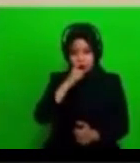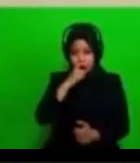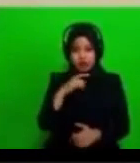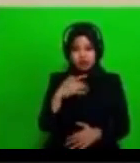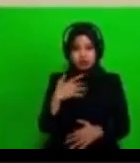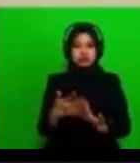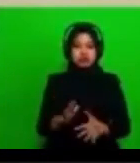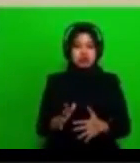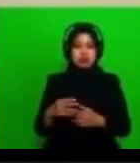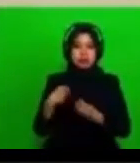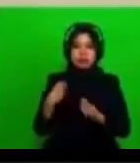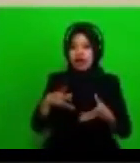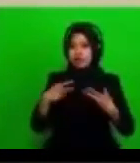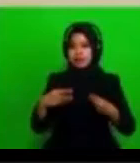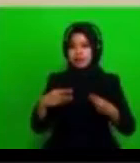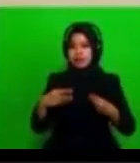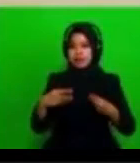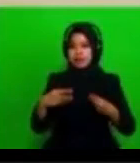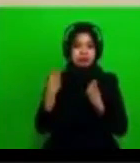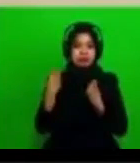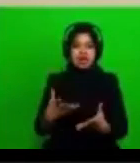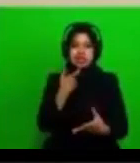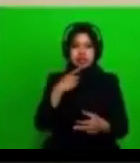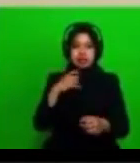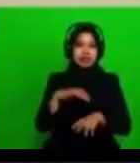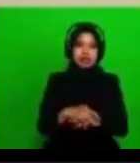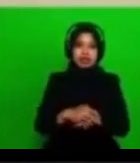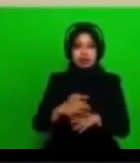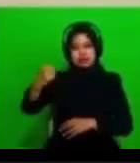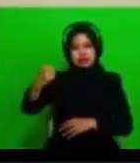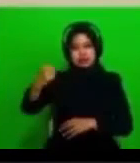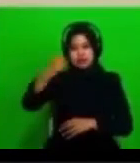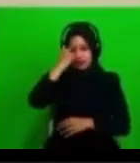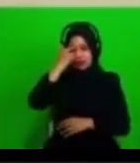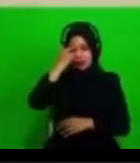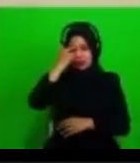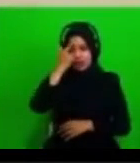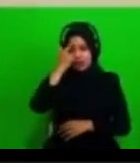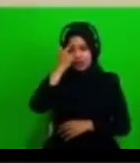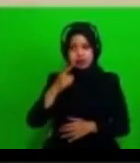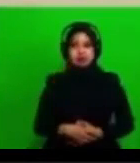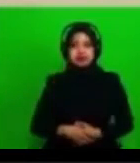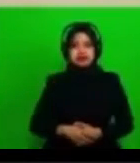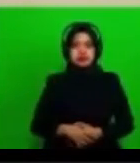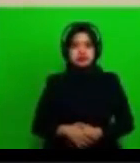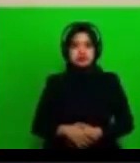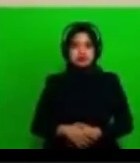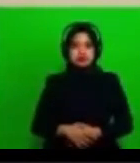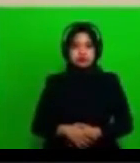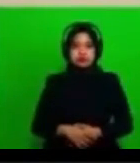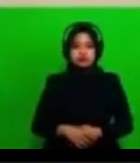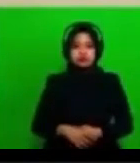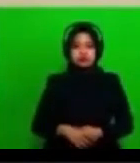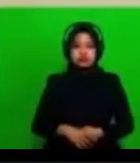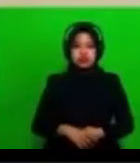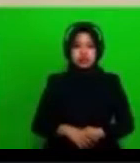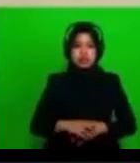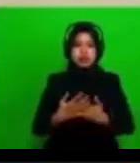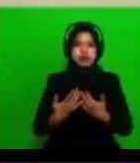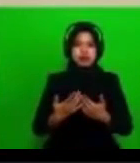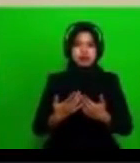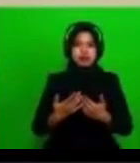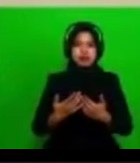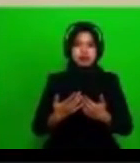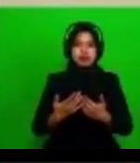telah memberikan materi ya, tadi tentang implementasi merdeka belajar dalam mendukung pendidikan bermutu dalam peta jalan pendidikan, Pak